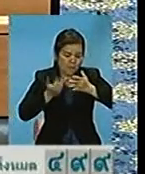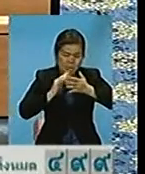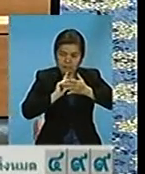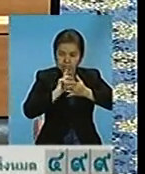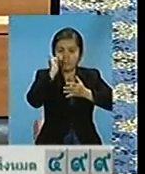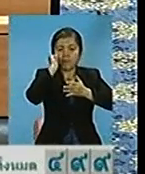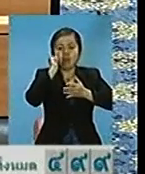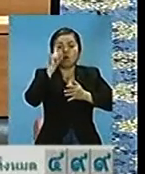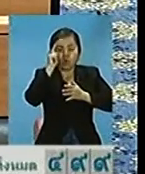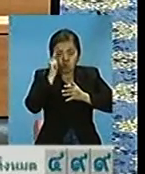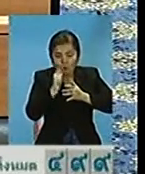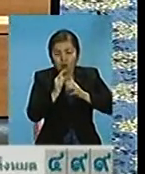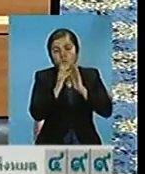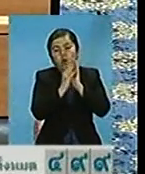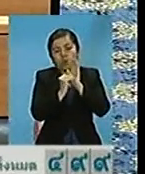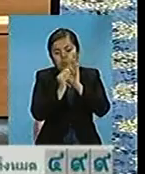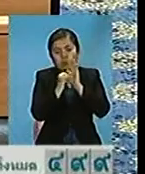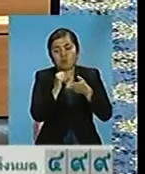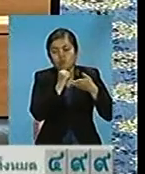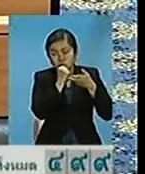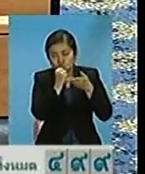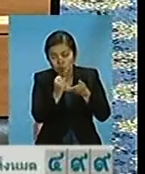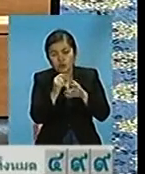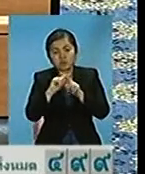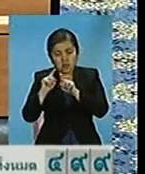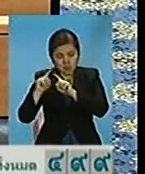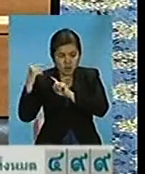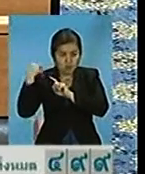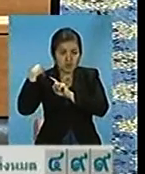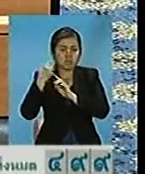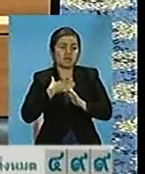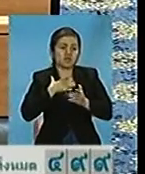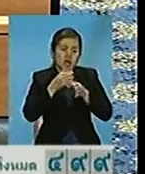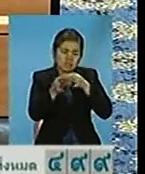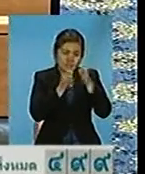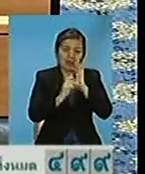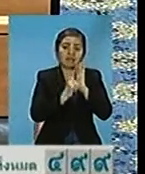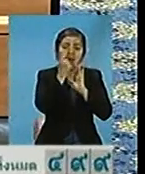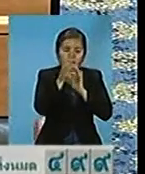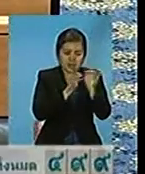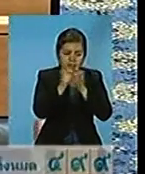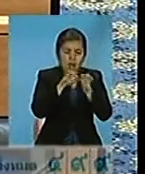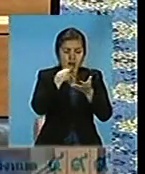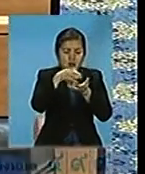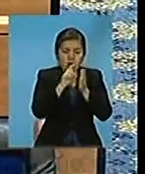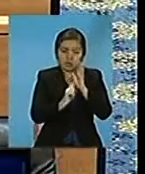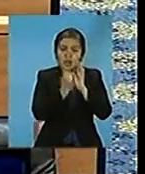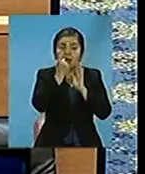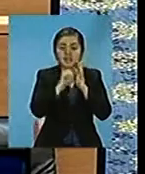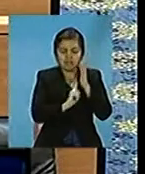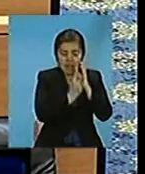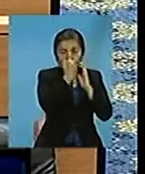ให้การอบรมให้การช่วยเหลือเขาในเรื่องต่างๆและที่ผมบอกตั้งแต่แรกเนี่ยนะครับต้นน้ำ